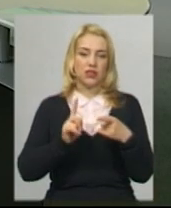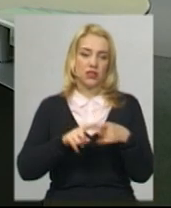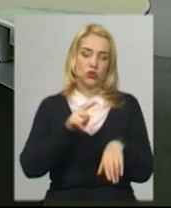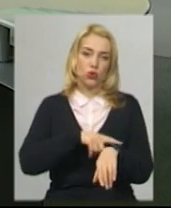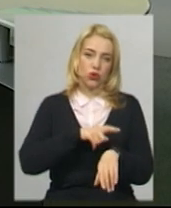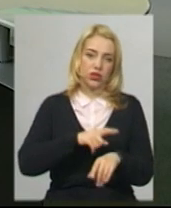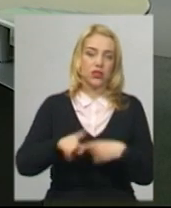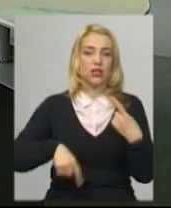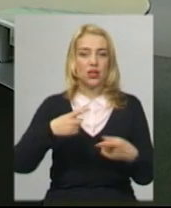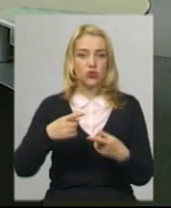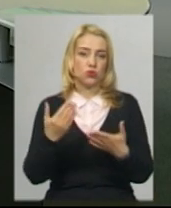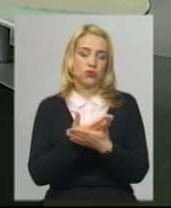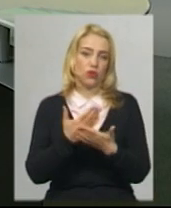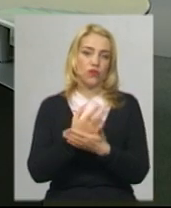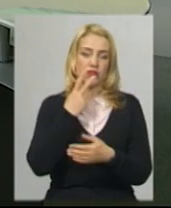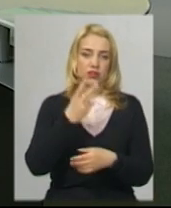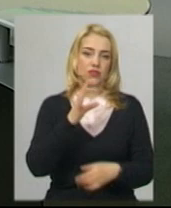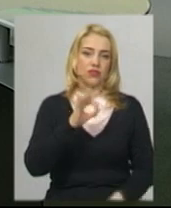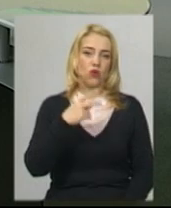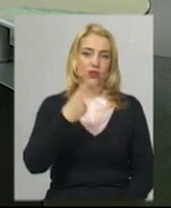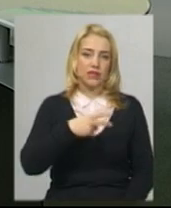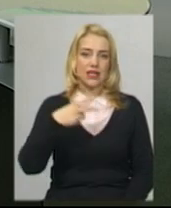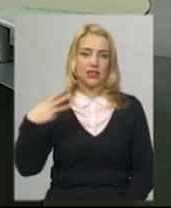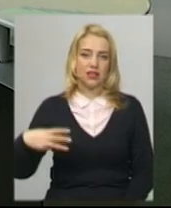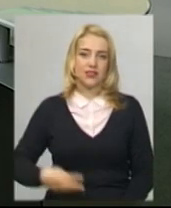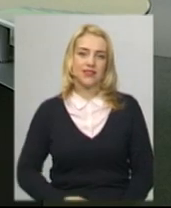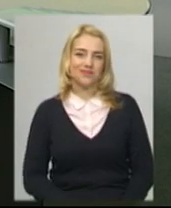цю годину. Наступний випуск «Невин» дивіться о 20.30.